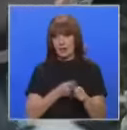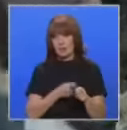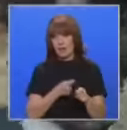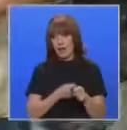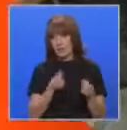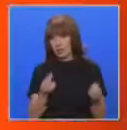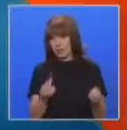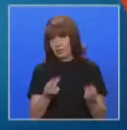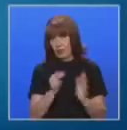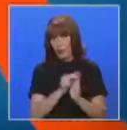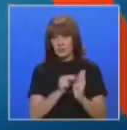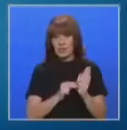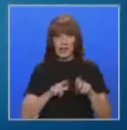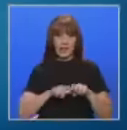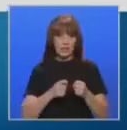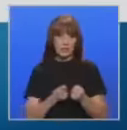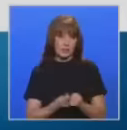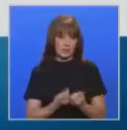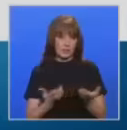на щетите.